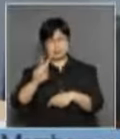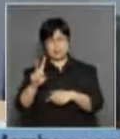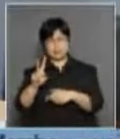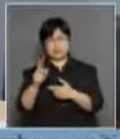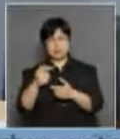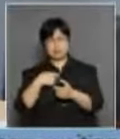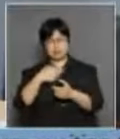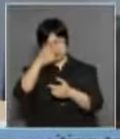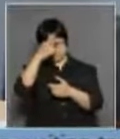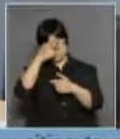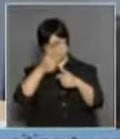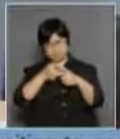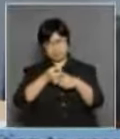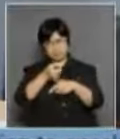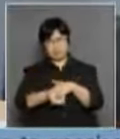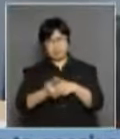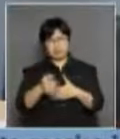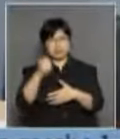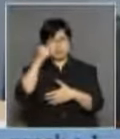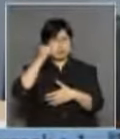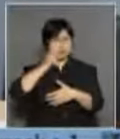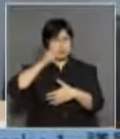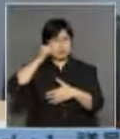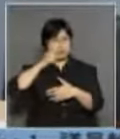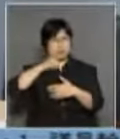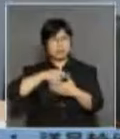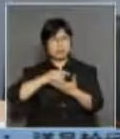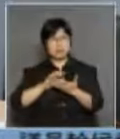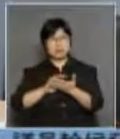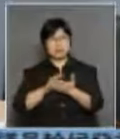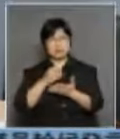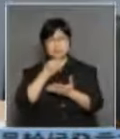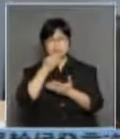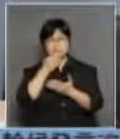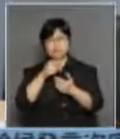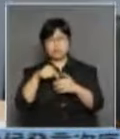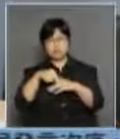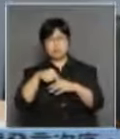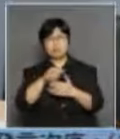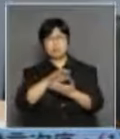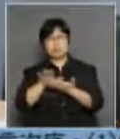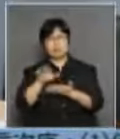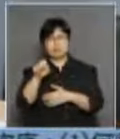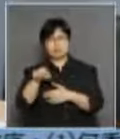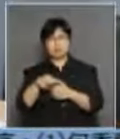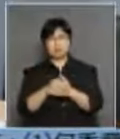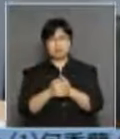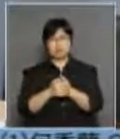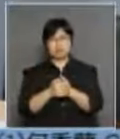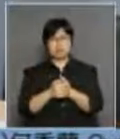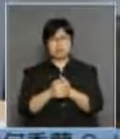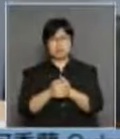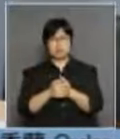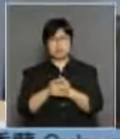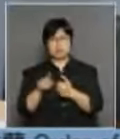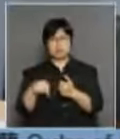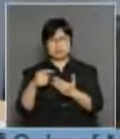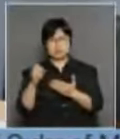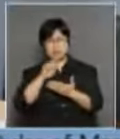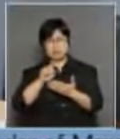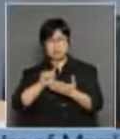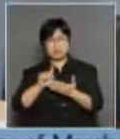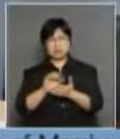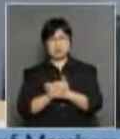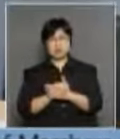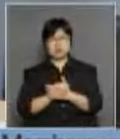貼。現行的高齡津貼計劃不變，咁佢就引述咗呢樣嘢。咁佢跟住講咩呢？佢就話：哦，其實